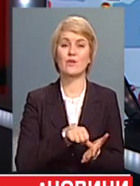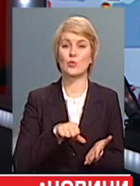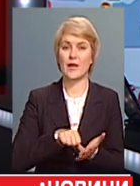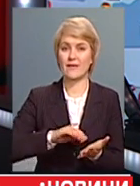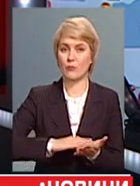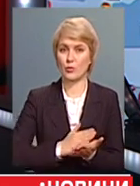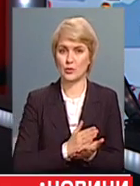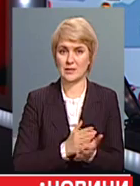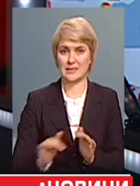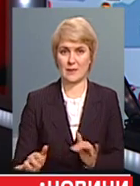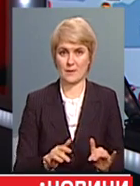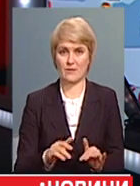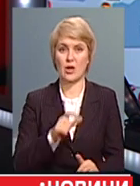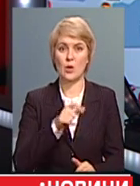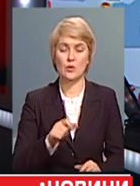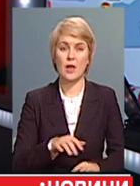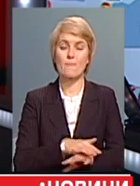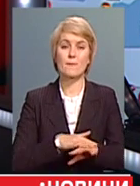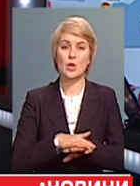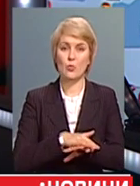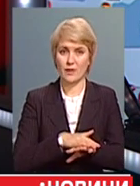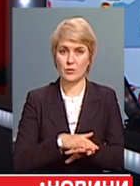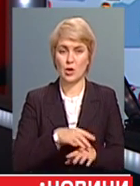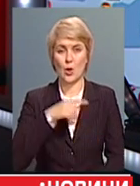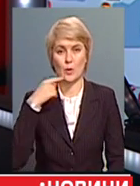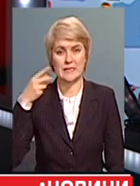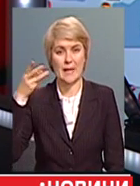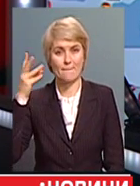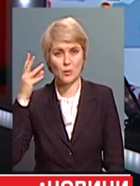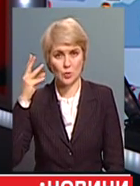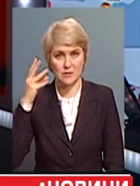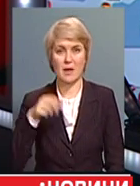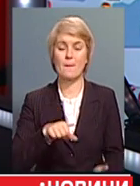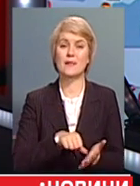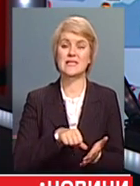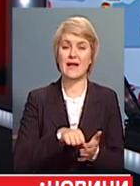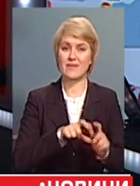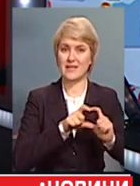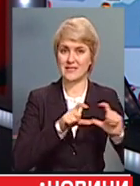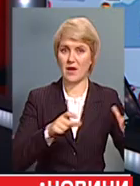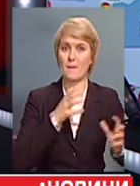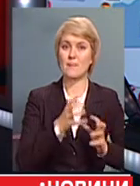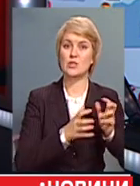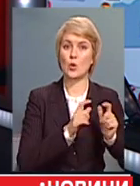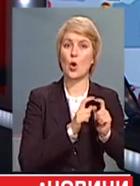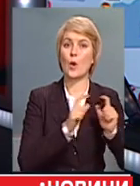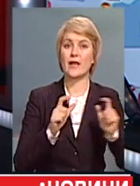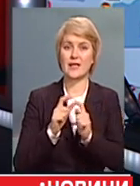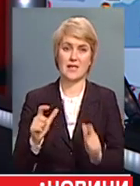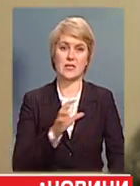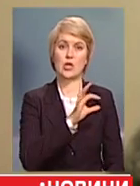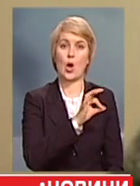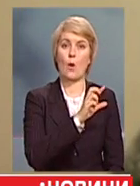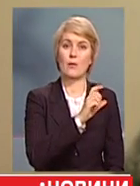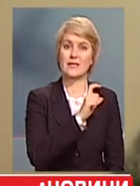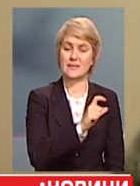Люди пікетуватимуть російські посольства і консульства, а також представництво міжнародних організацій, зокрема ОБСЄ та ООН.